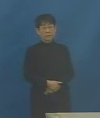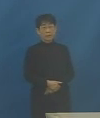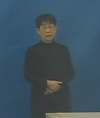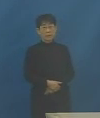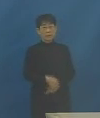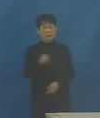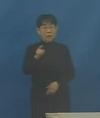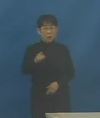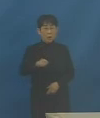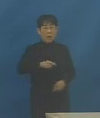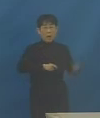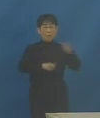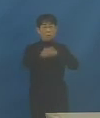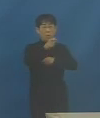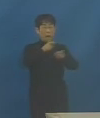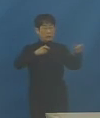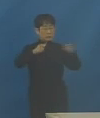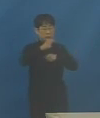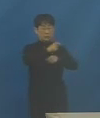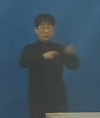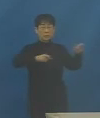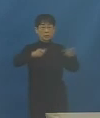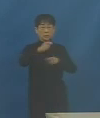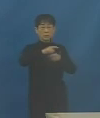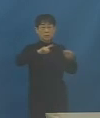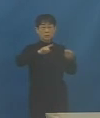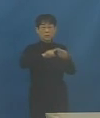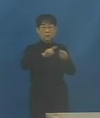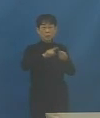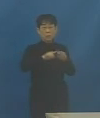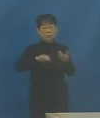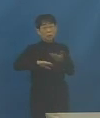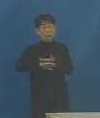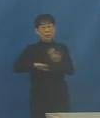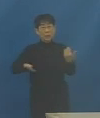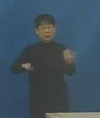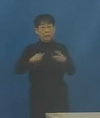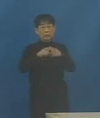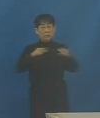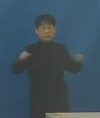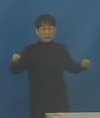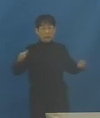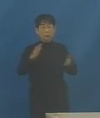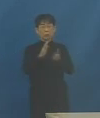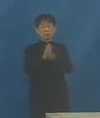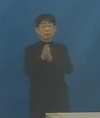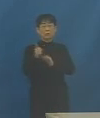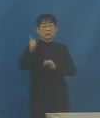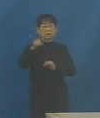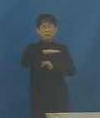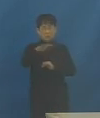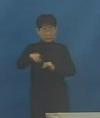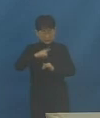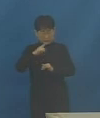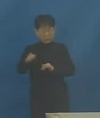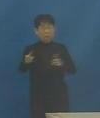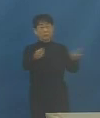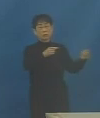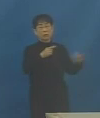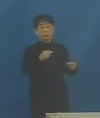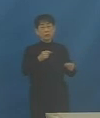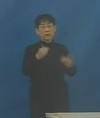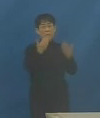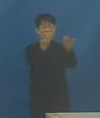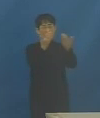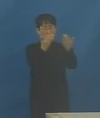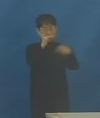方パーティー的なもの以外に実はの全国の知事が皆様な学校の事なんですねでなかなかこれら